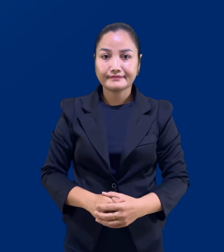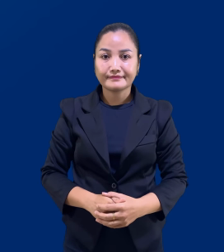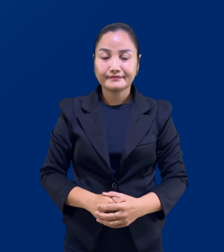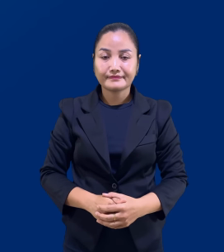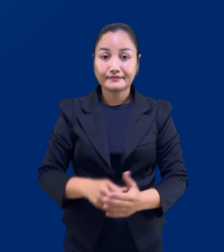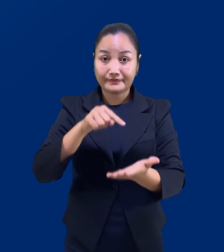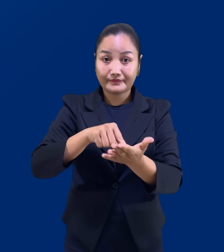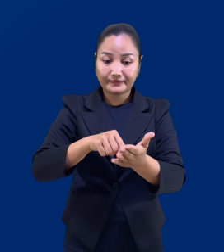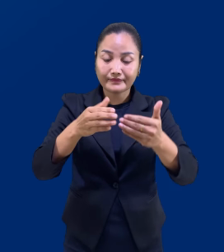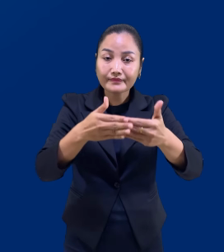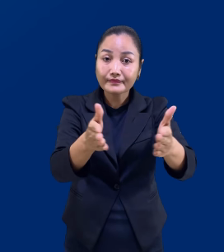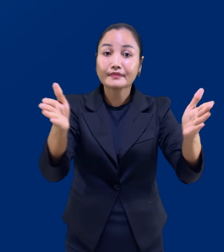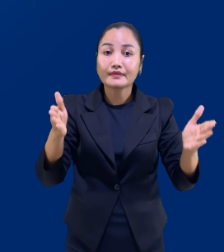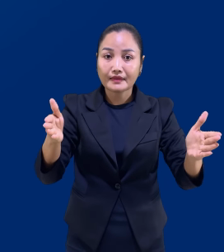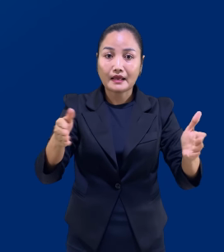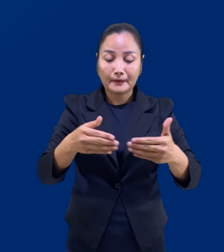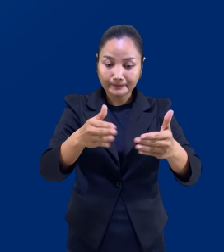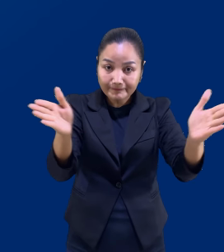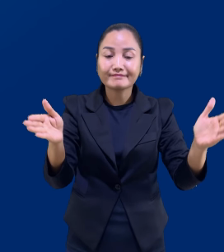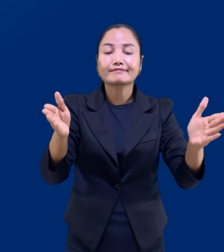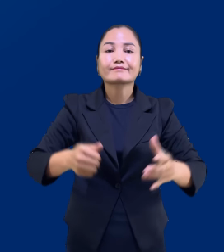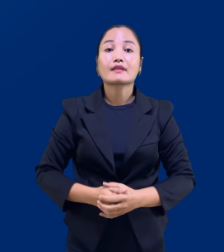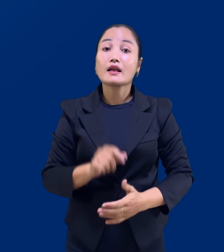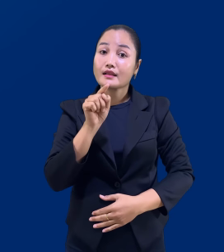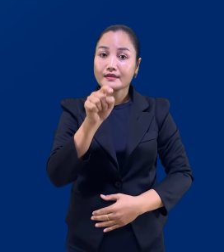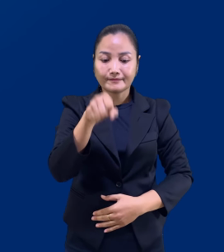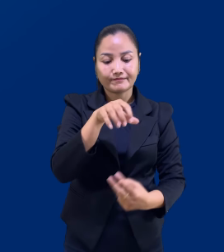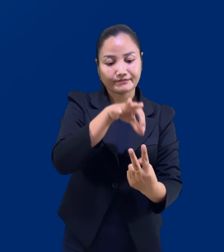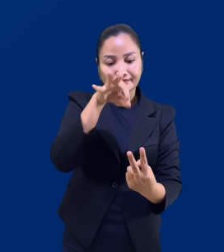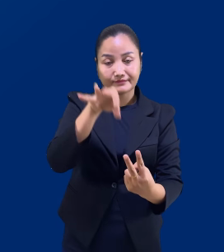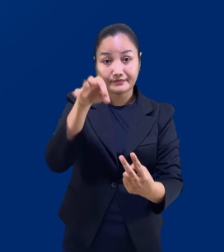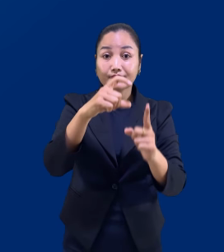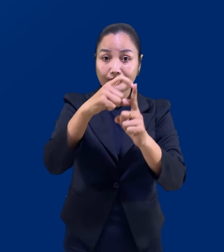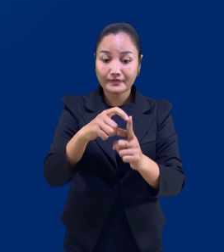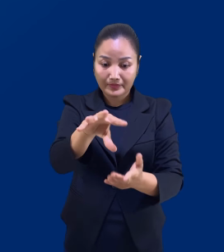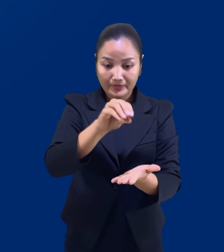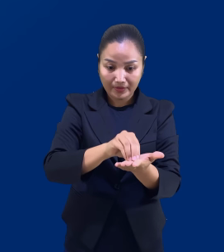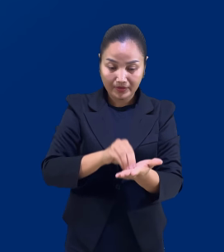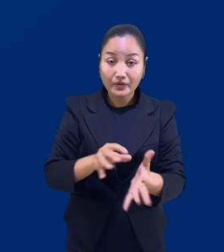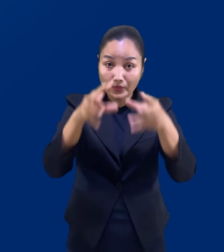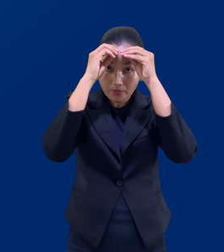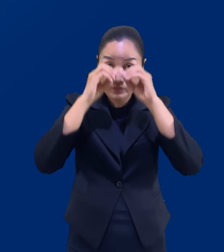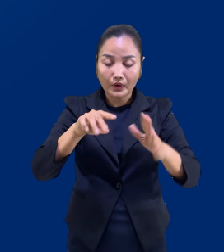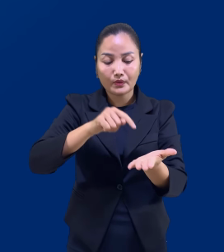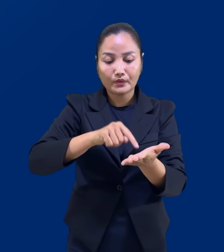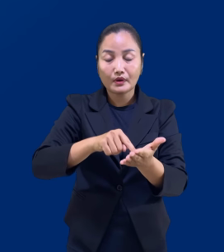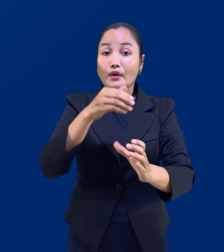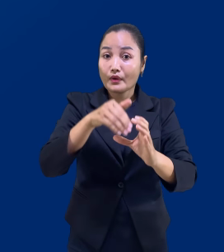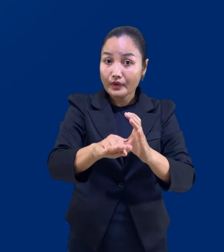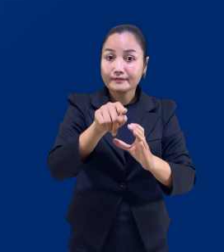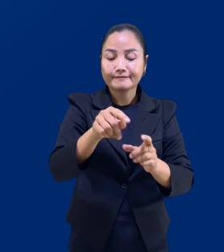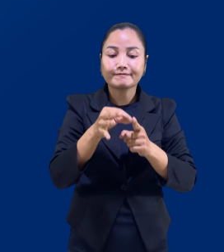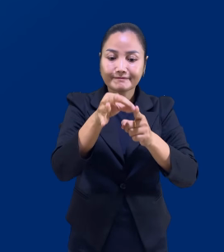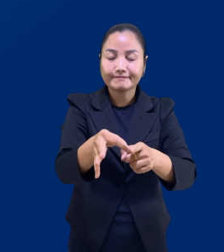install ចុចពាក្យបើកឬពាក្យ open អ្នកអាចជ្រើសរើសពាក្យបំពេញព័ត៌មា